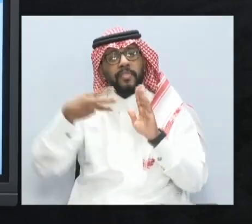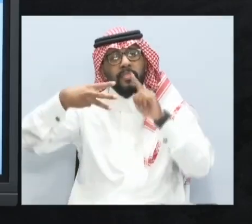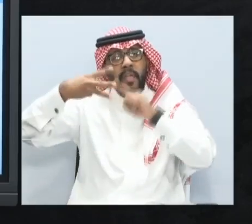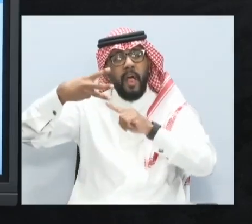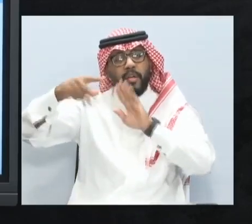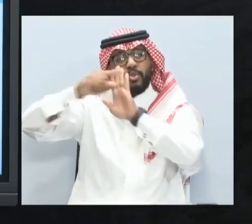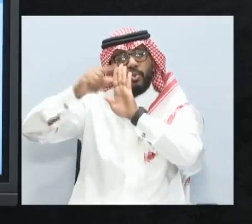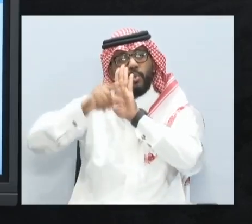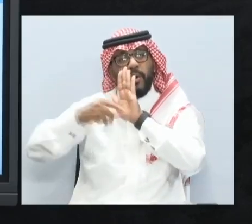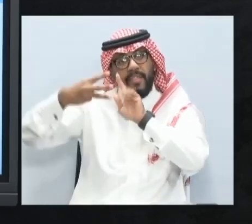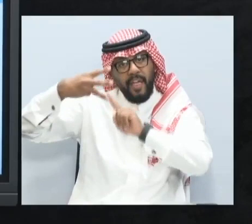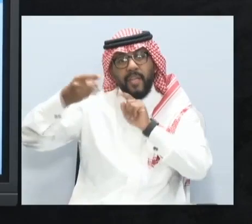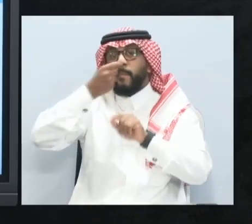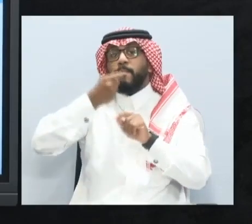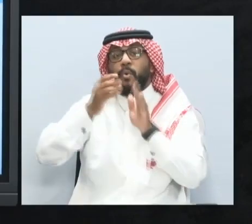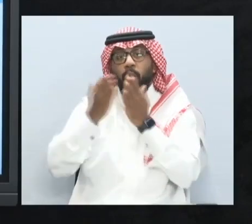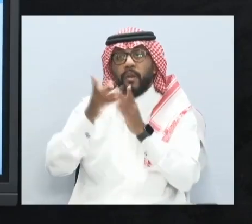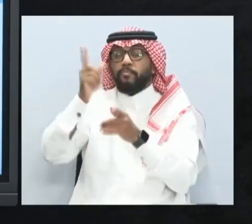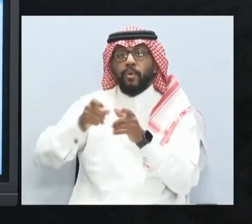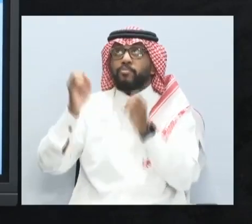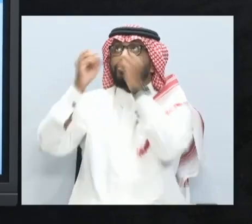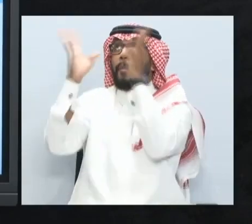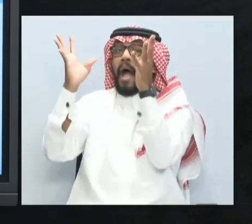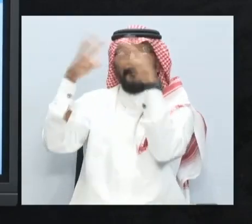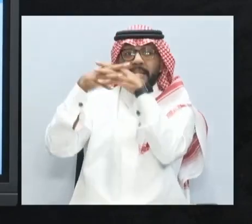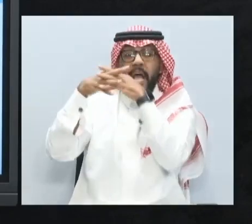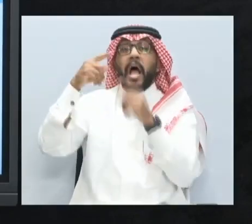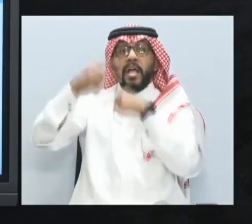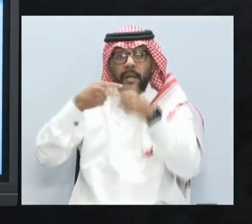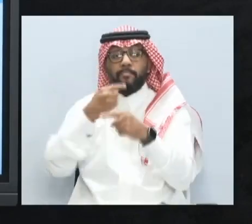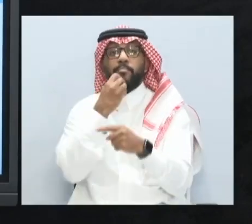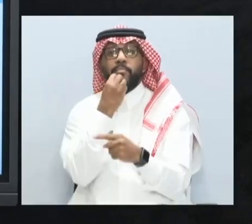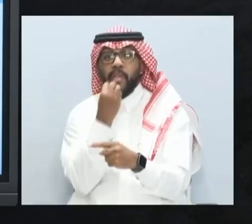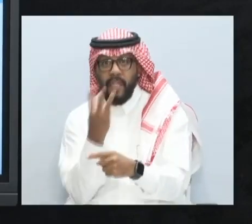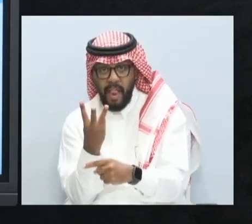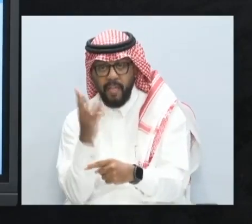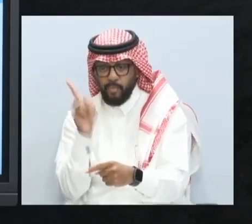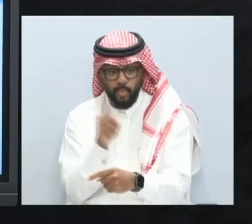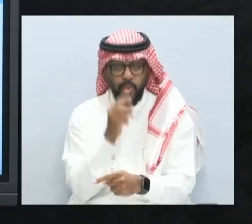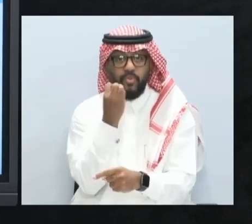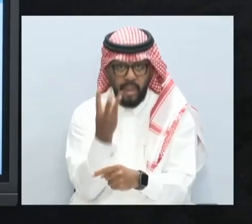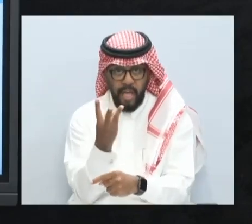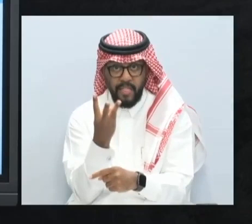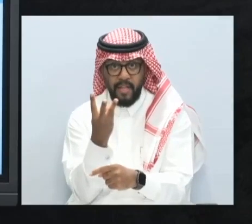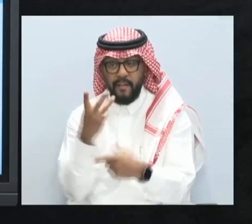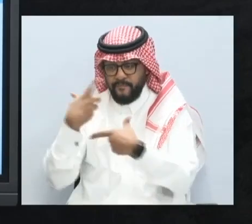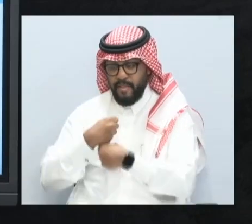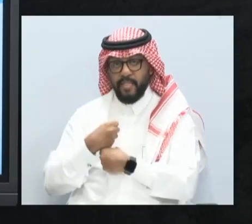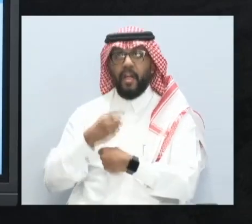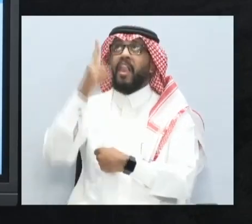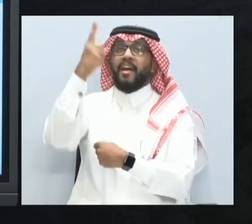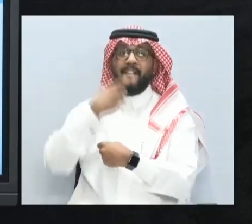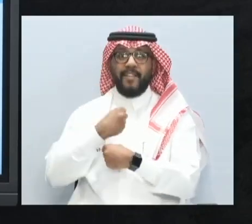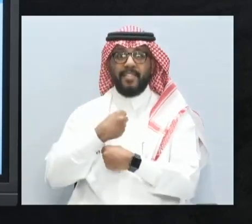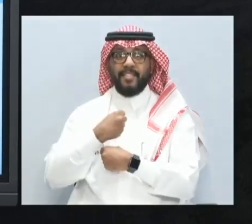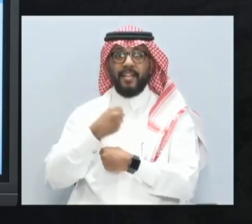قراها الانسان صباحا ومساء ثلاث مرات فانه حفظ من الله لهذا العبد من